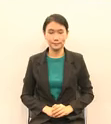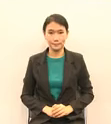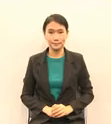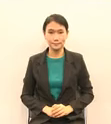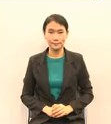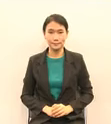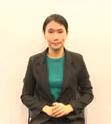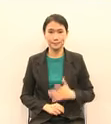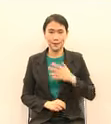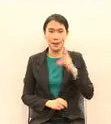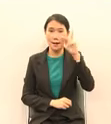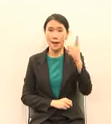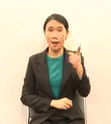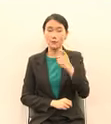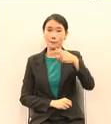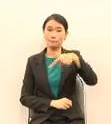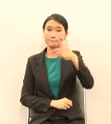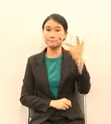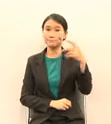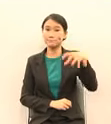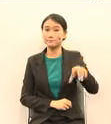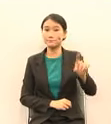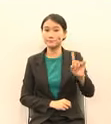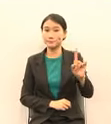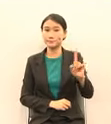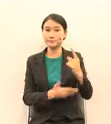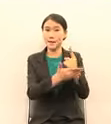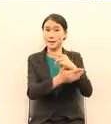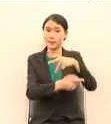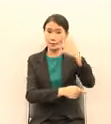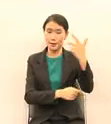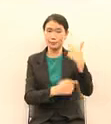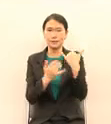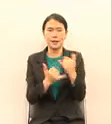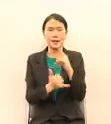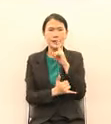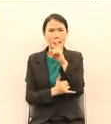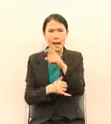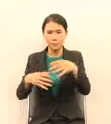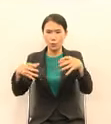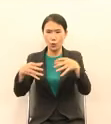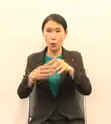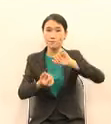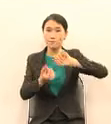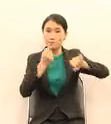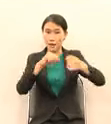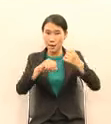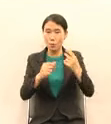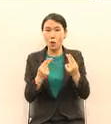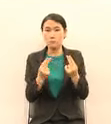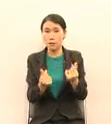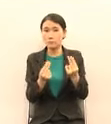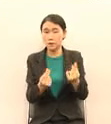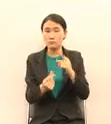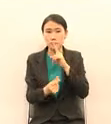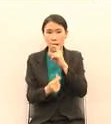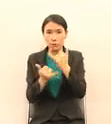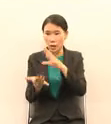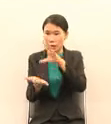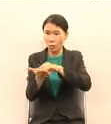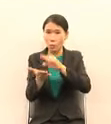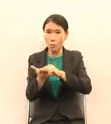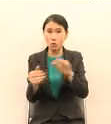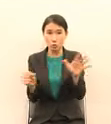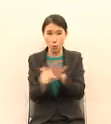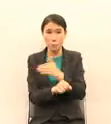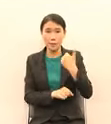จากไทย PBS นะคะสรุปแล้วตอนนี้ค่ะเราสามารถติดตามคนในกลุ่มคลัสเตอร์สนามมวยแล้วก็สถานบันเทิงได้มากน้อยแค่ไหนแล้วค่ะ